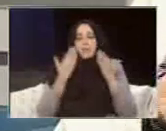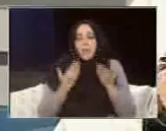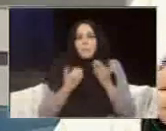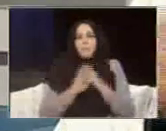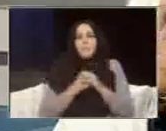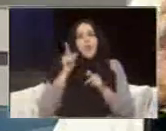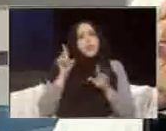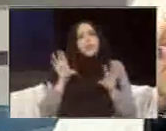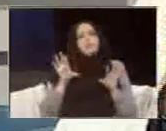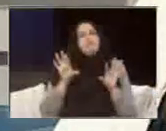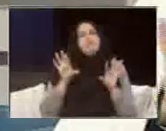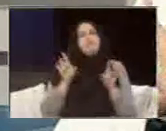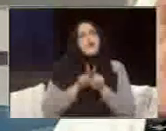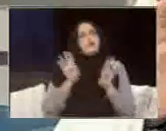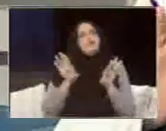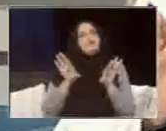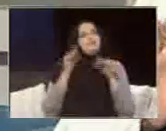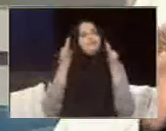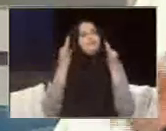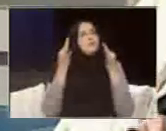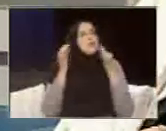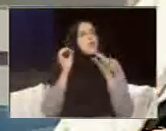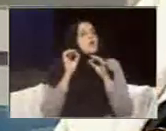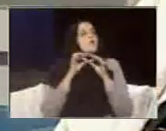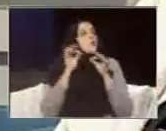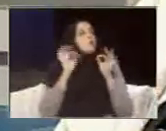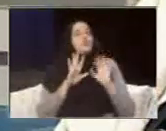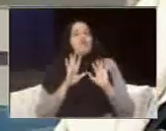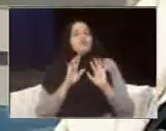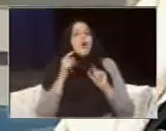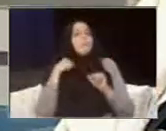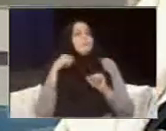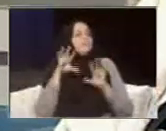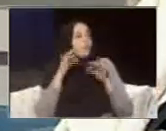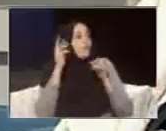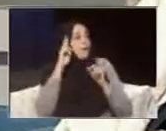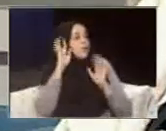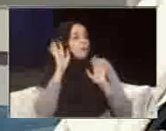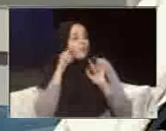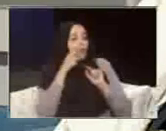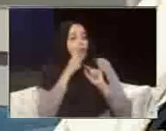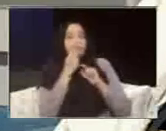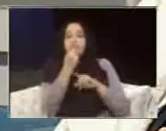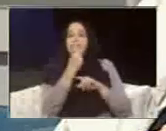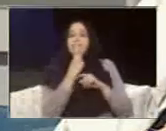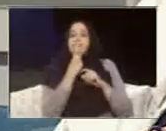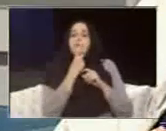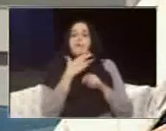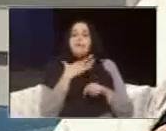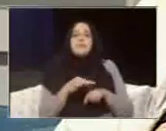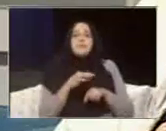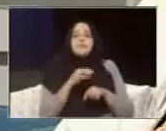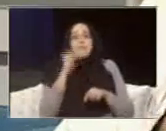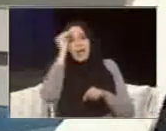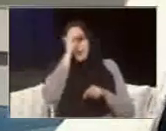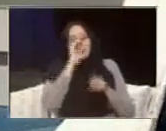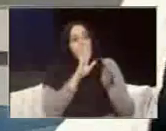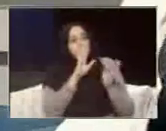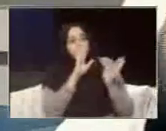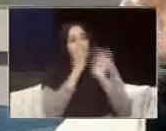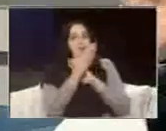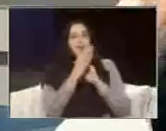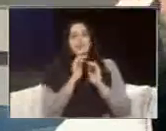هو لقى سبه، هذا سبب كي شاف الطفل كما قلت دخل مرحله المراهقه،